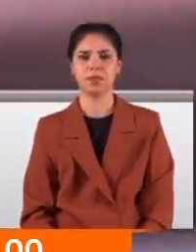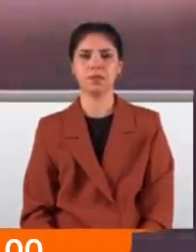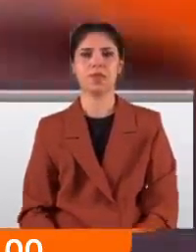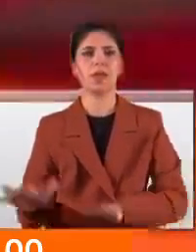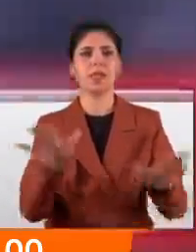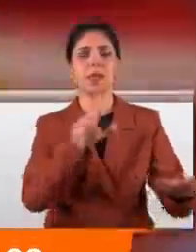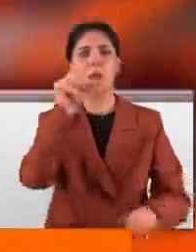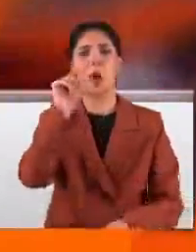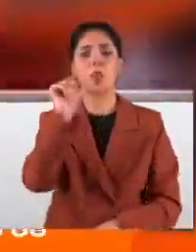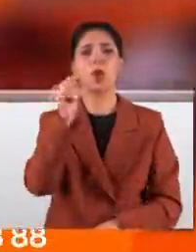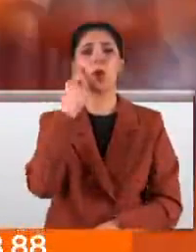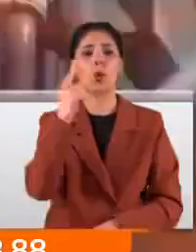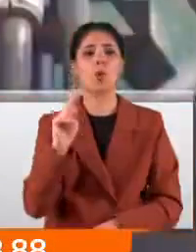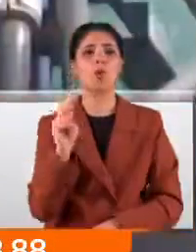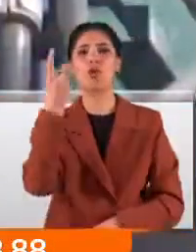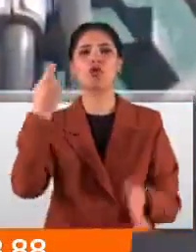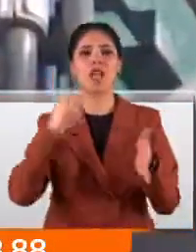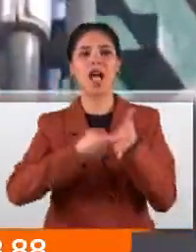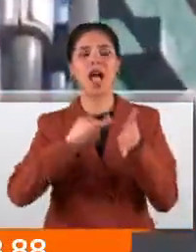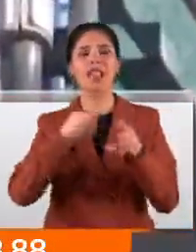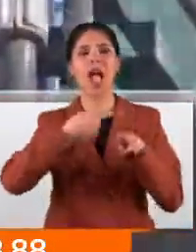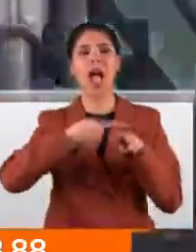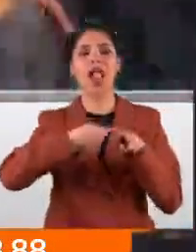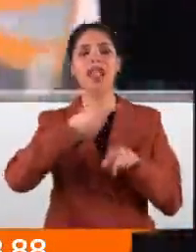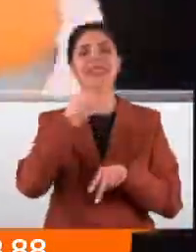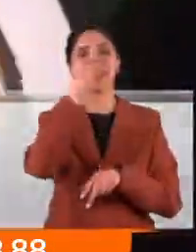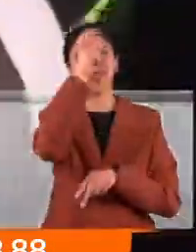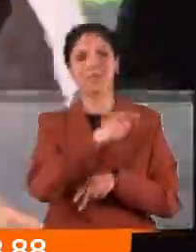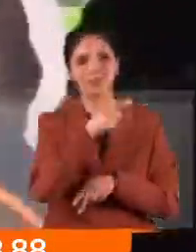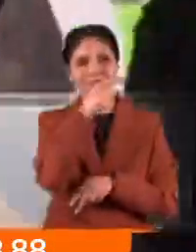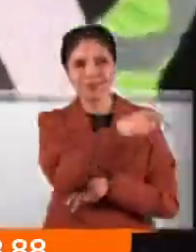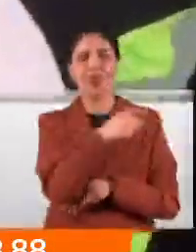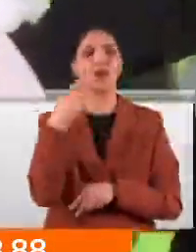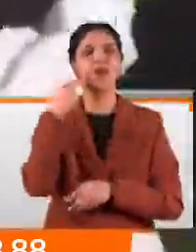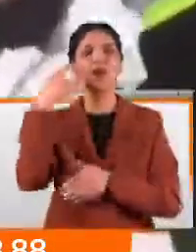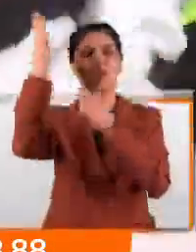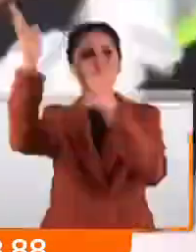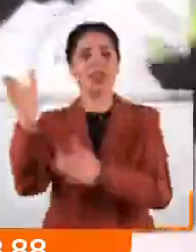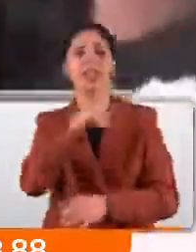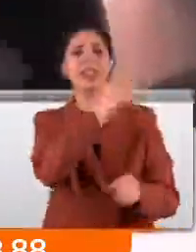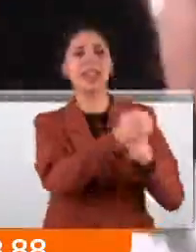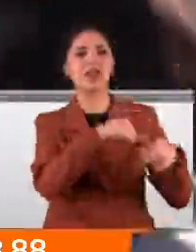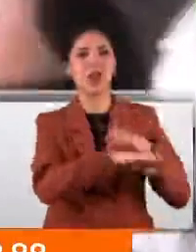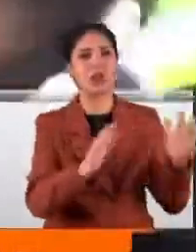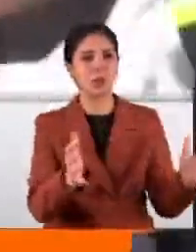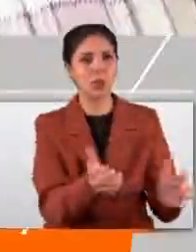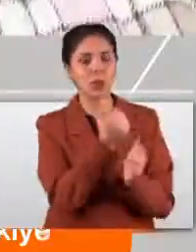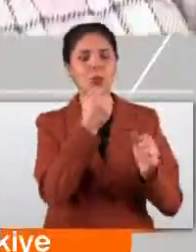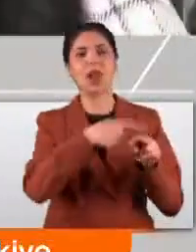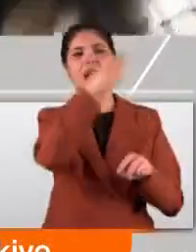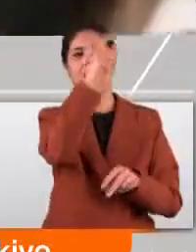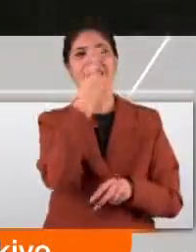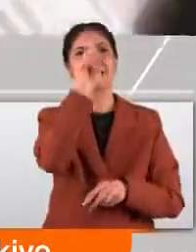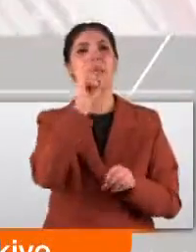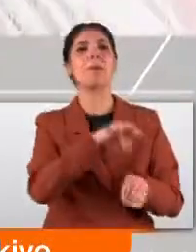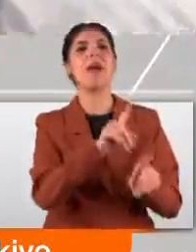Felaketin 11. gününde mucizenin adı Aleyna olmuştu. Cumhurbaşkanı Erdoğan enkaz altından kurtarılan Aleyna'yı yalnız bırakmadı.